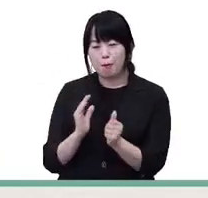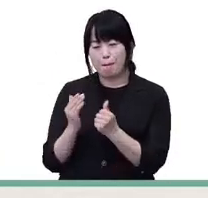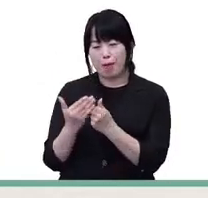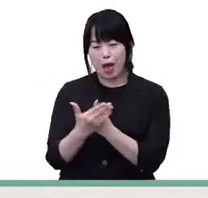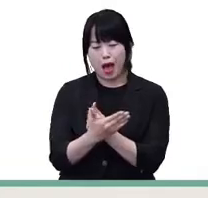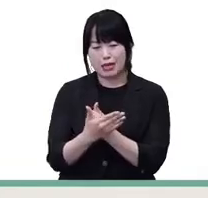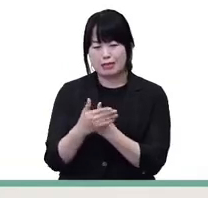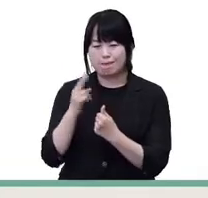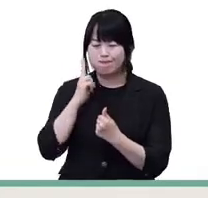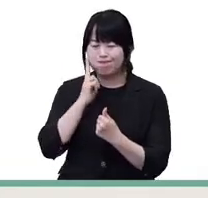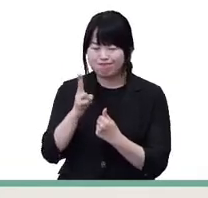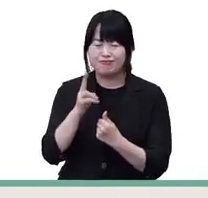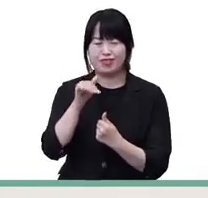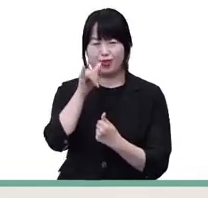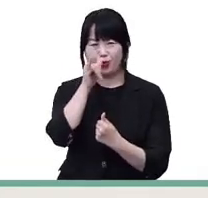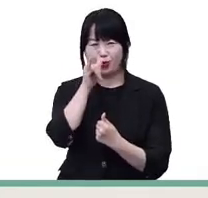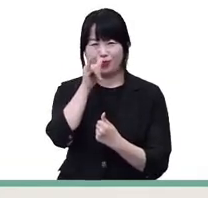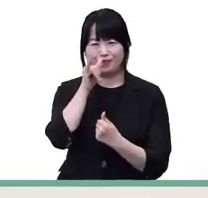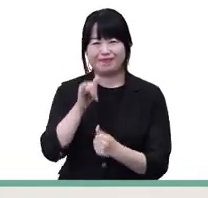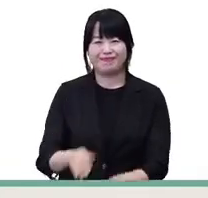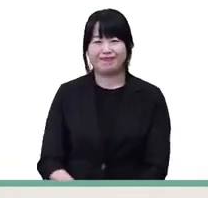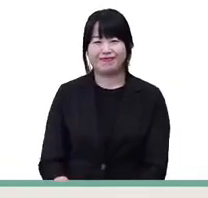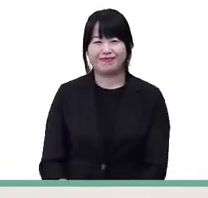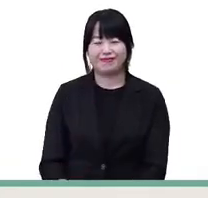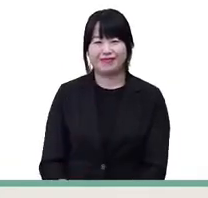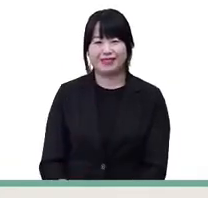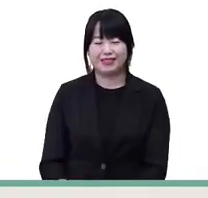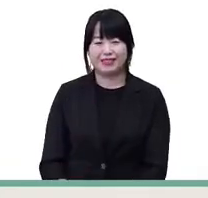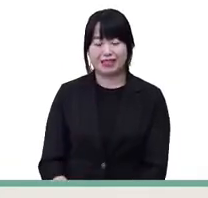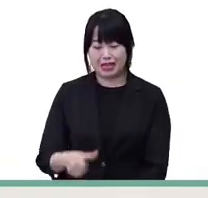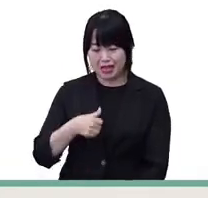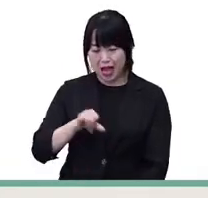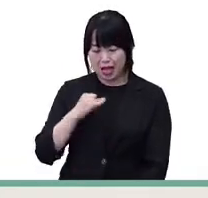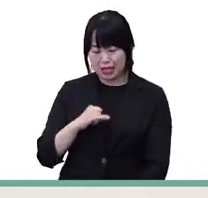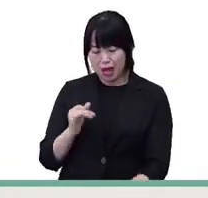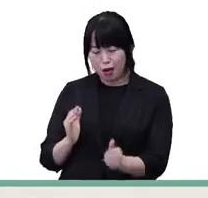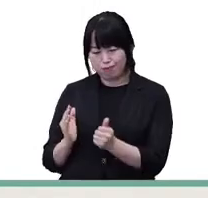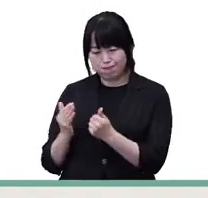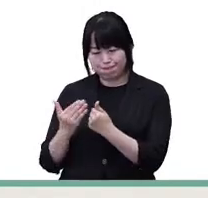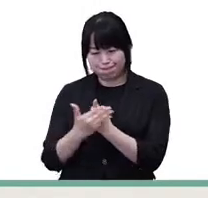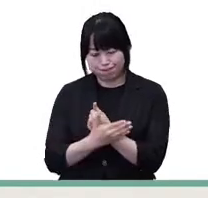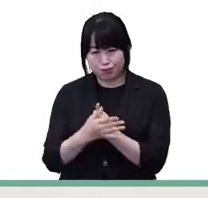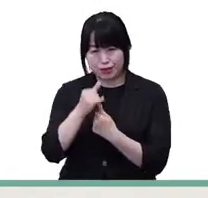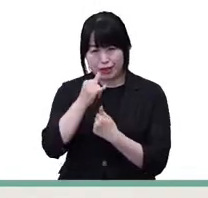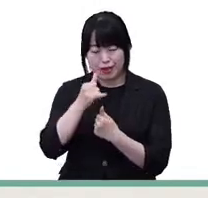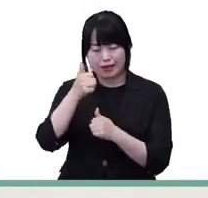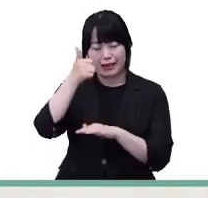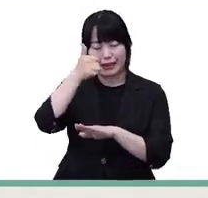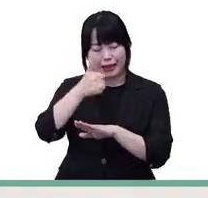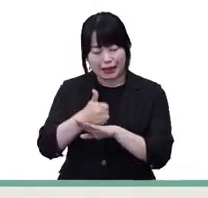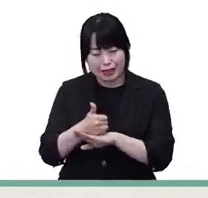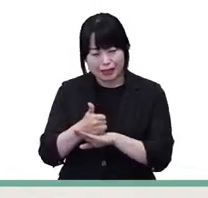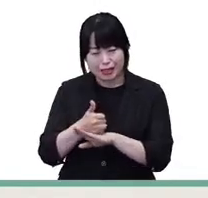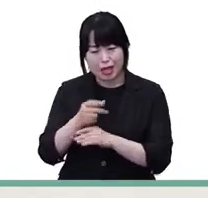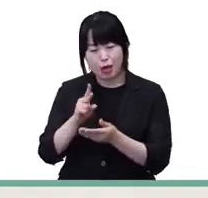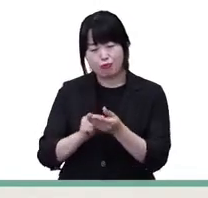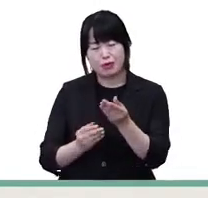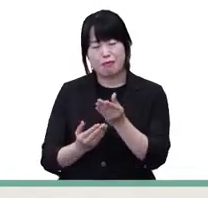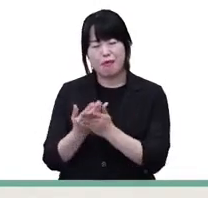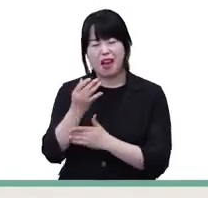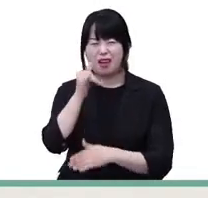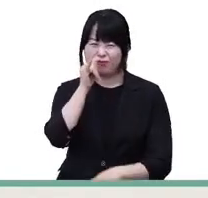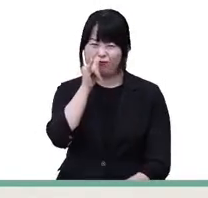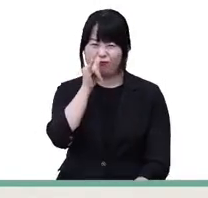해요. 그런데 이제 그것 그렇게 보호한다고 하더라도요, 결국에는 좀 어려움이 좀 있을 수